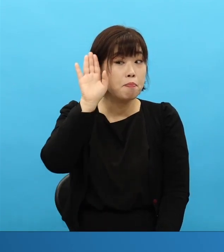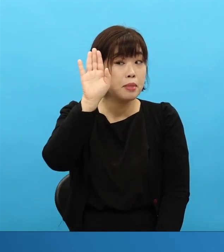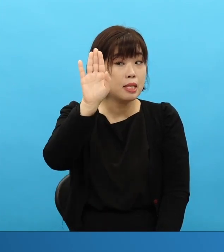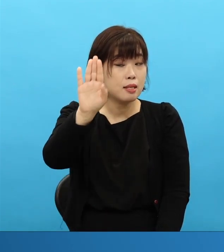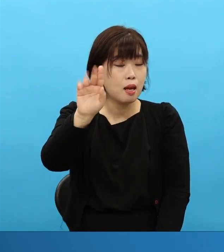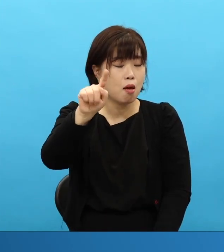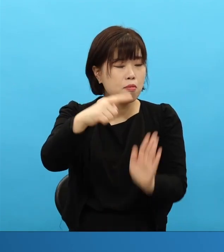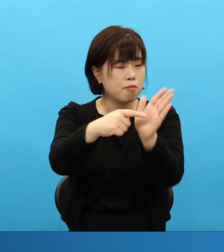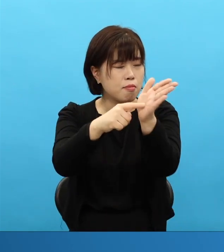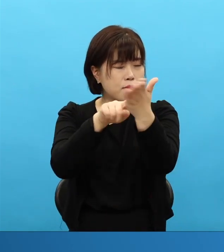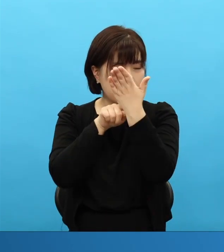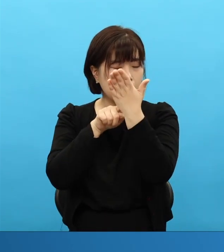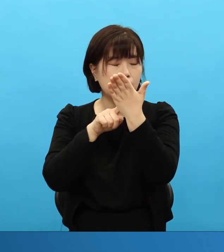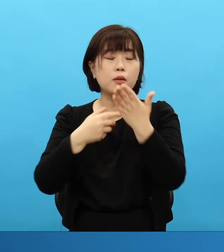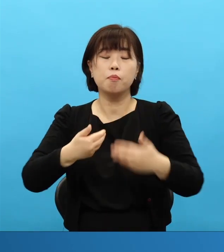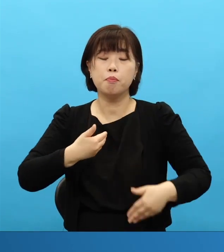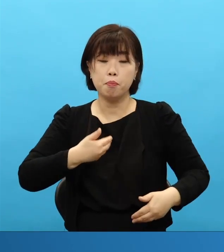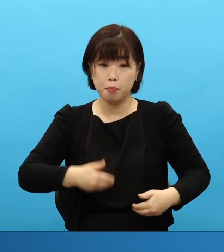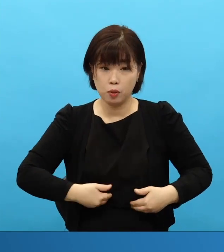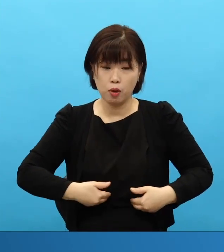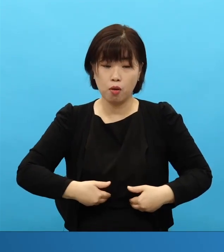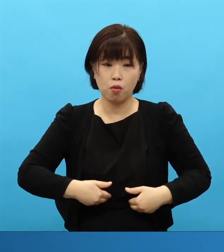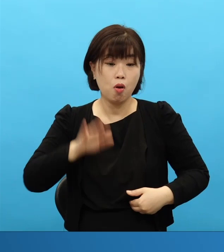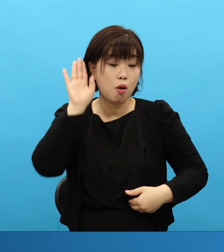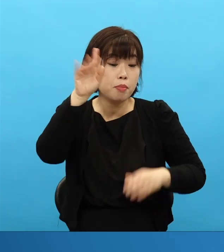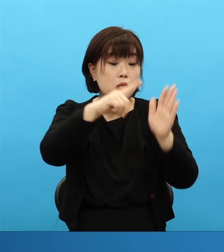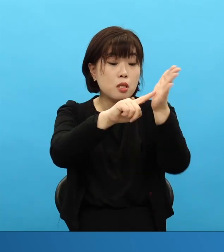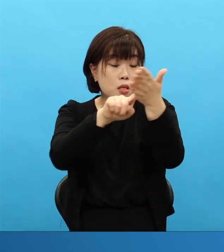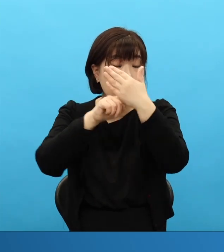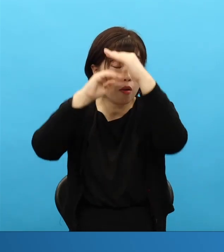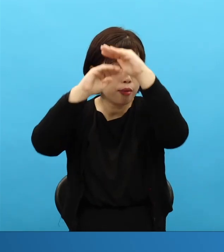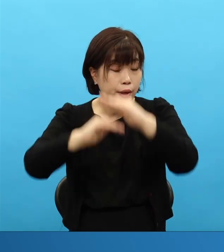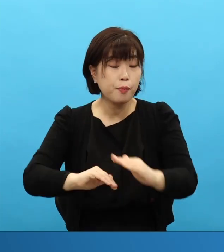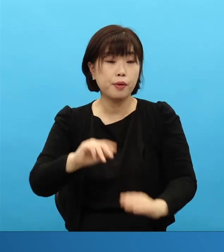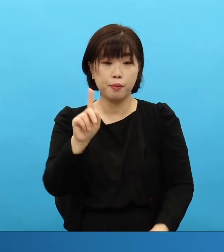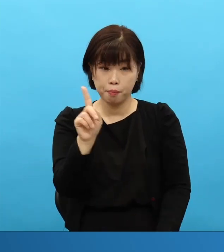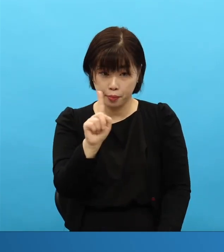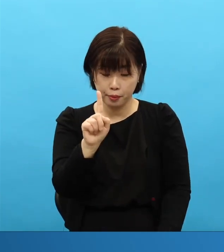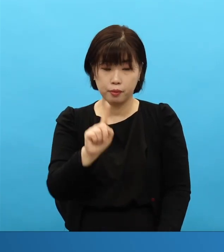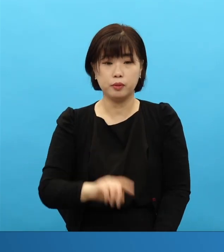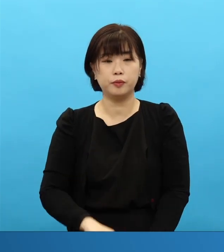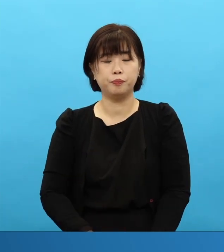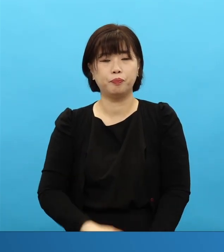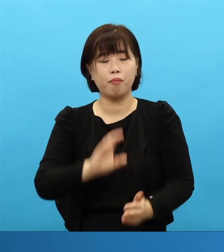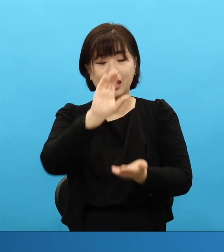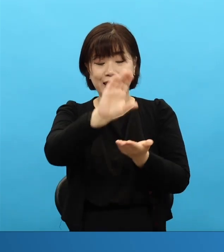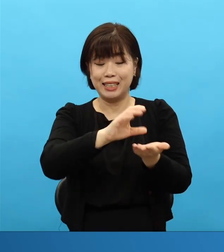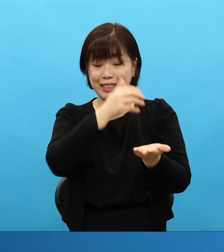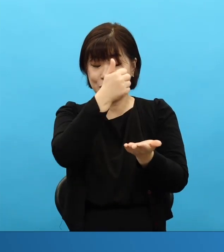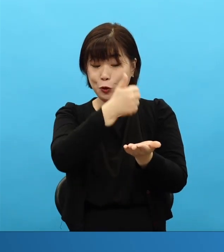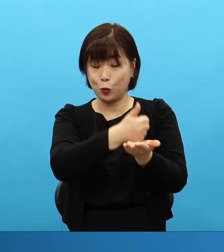到了怎样的 이게 未来 중요하죠 ， 这个重要。 그리스도께서 감람산에서 주신